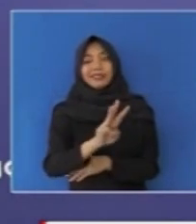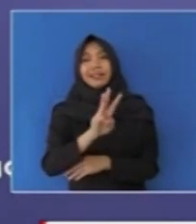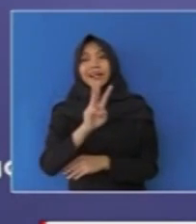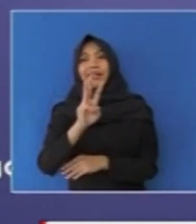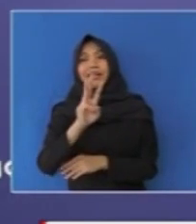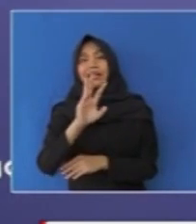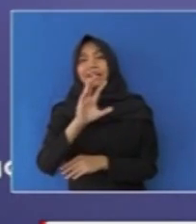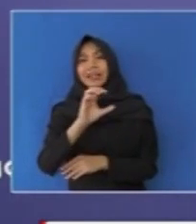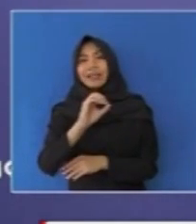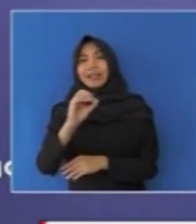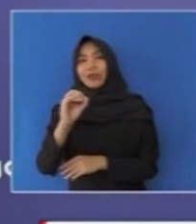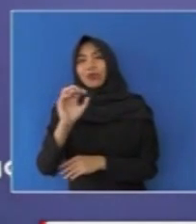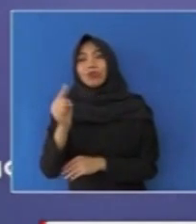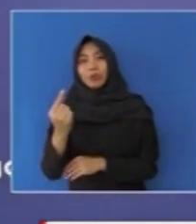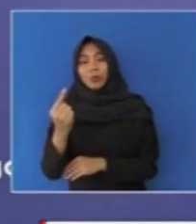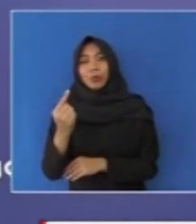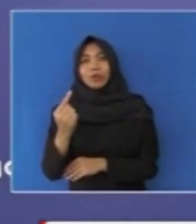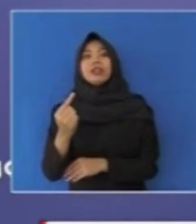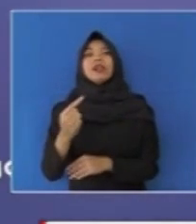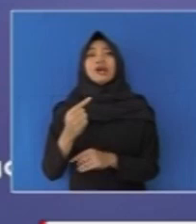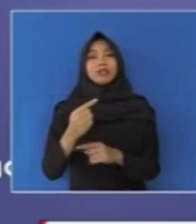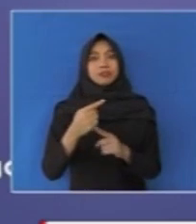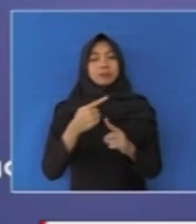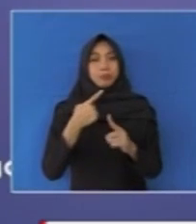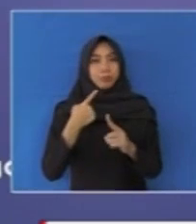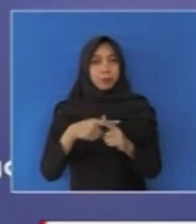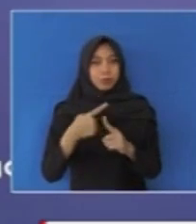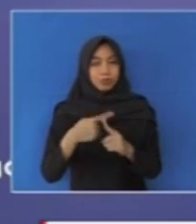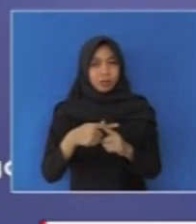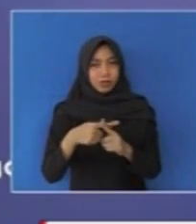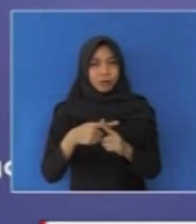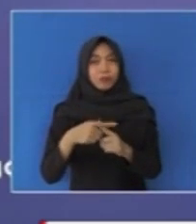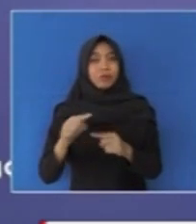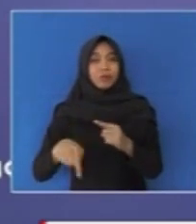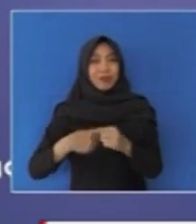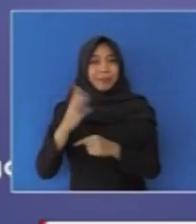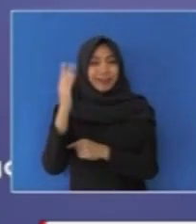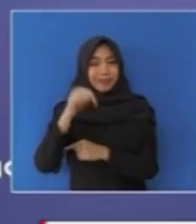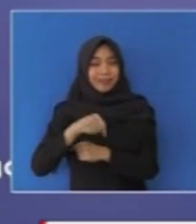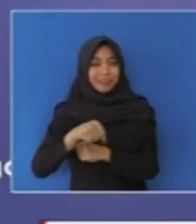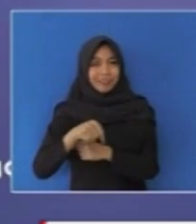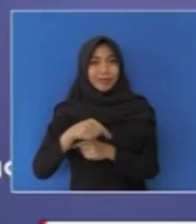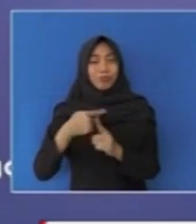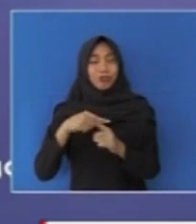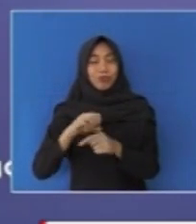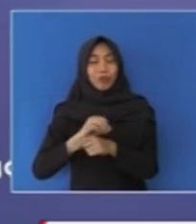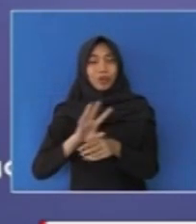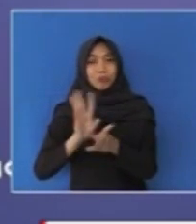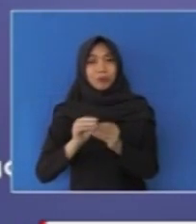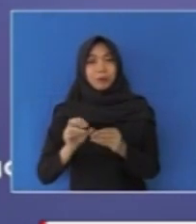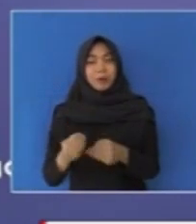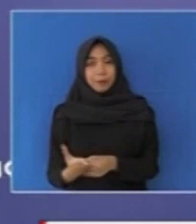33.001 orang. Hasil positif reaktif akumulatif sampai dengan hari ini sebanyak